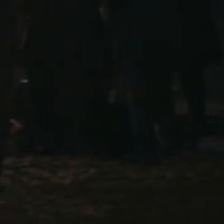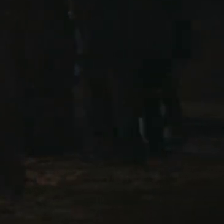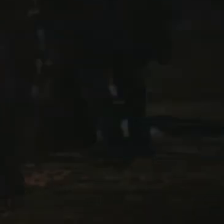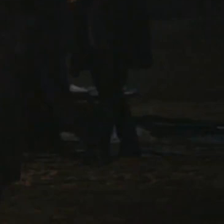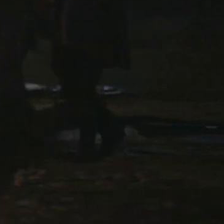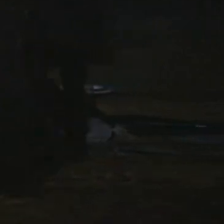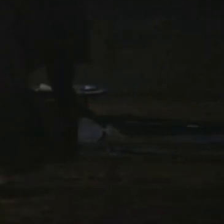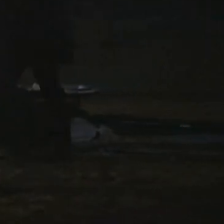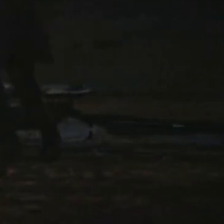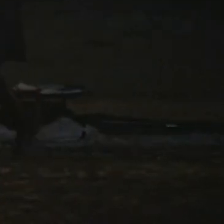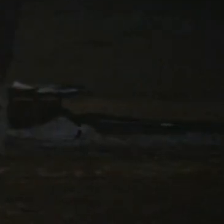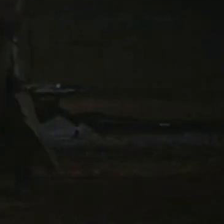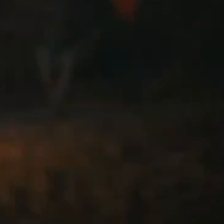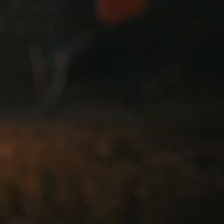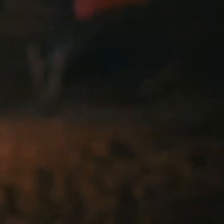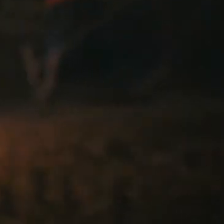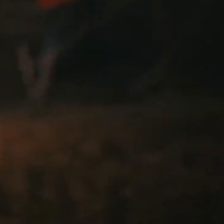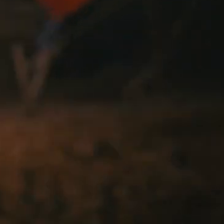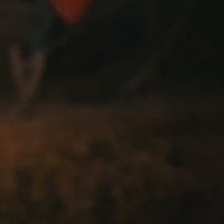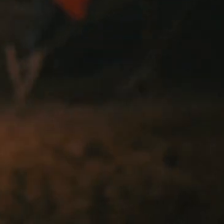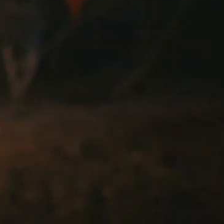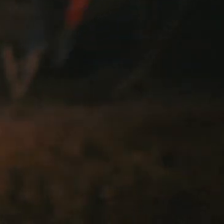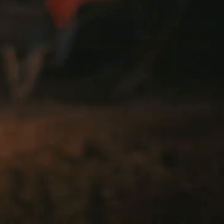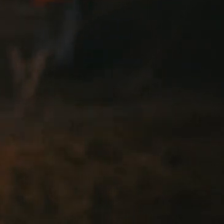birlikte ayaklanarak yan yana dizildiler.